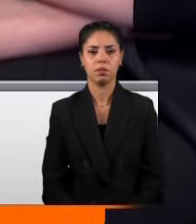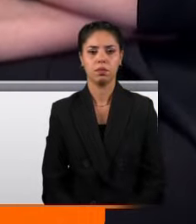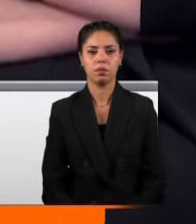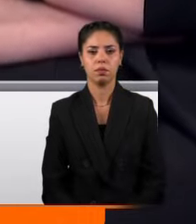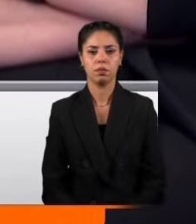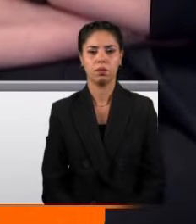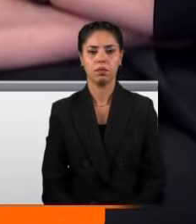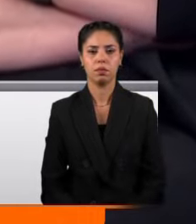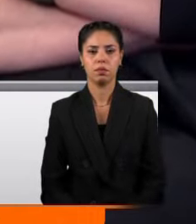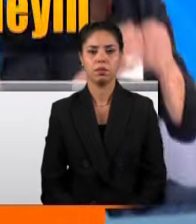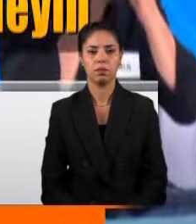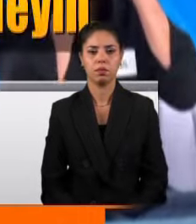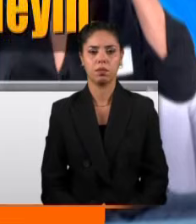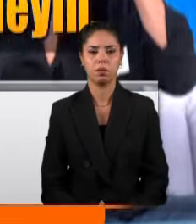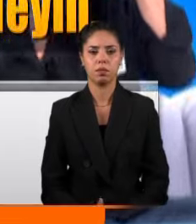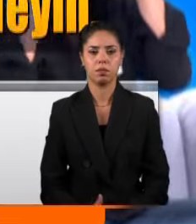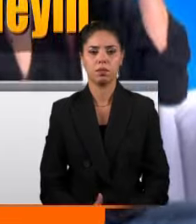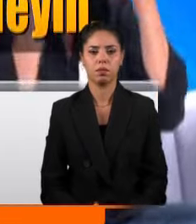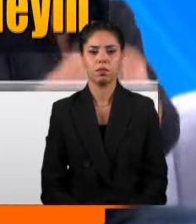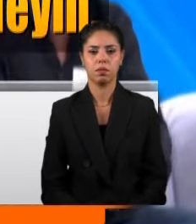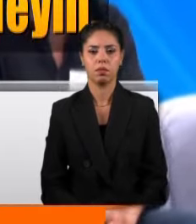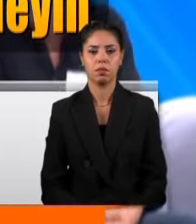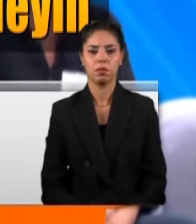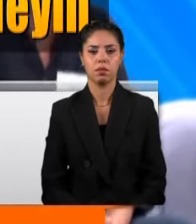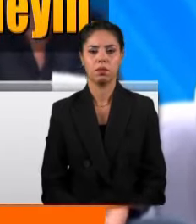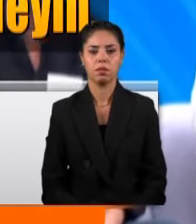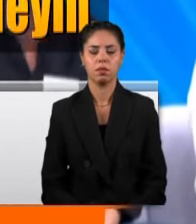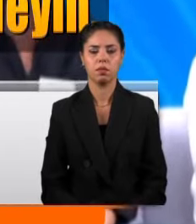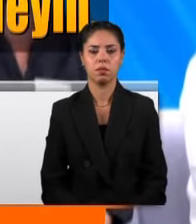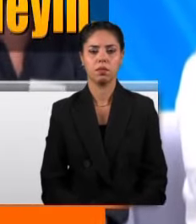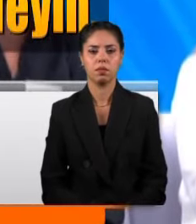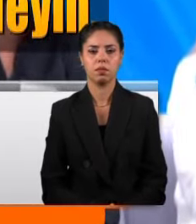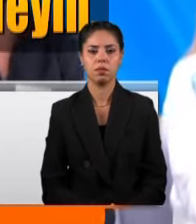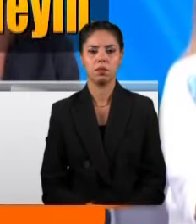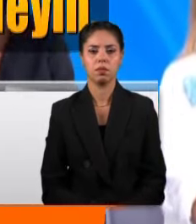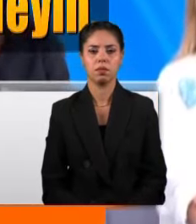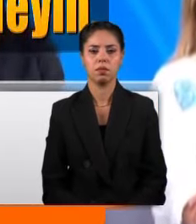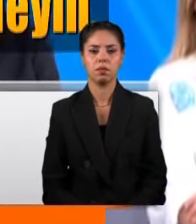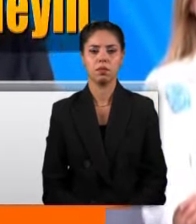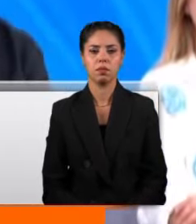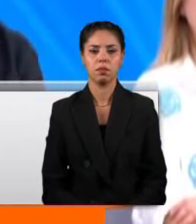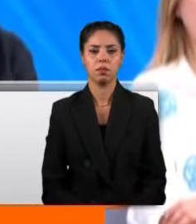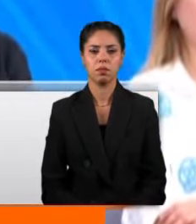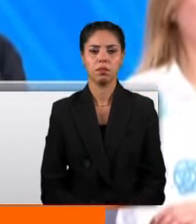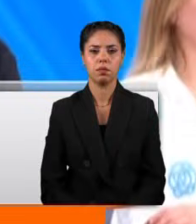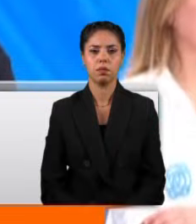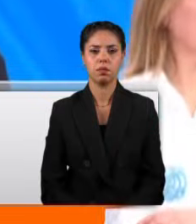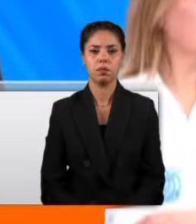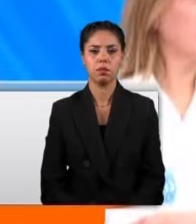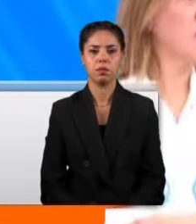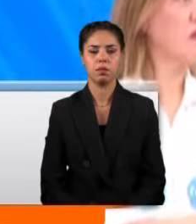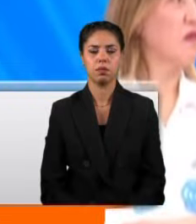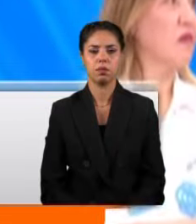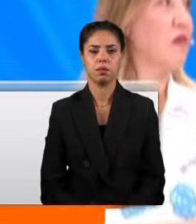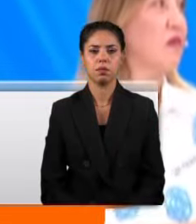alıyor. Kesinlikle sunacağım size. Ben dekontları bugün size yollamam. Ya ne derseniz deyin artık. Tüm Türkiye yüzümüze